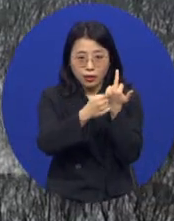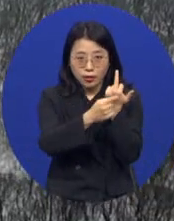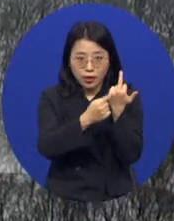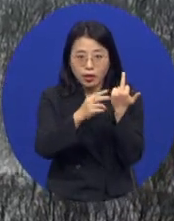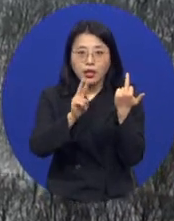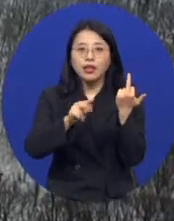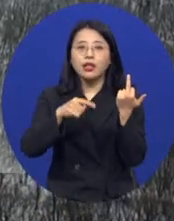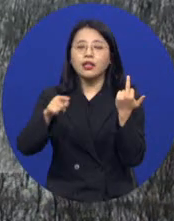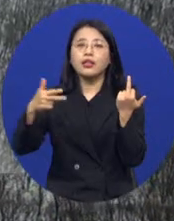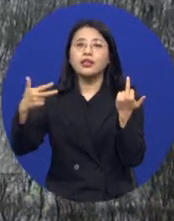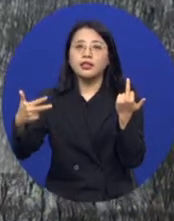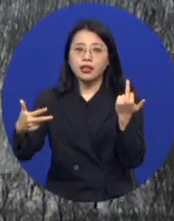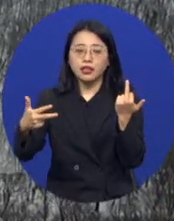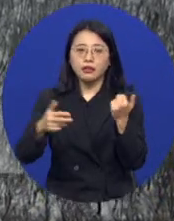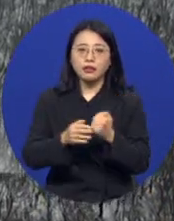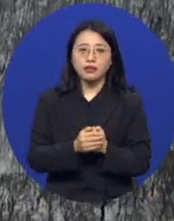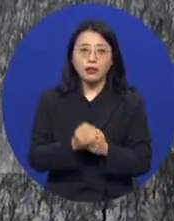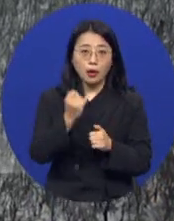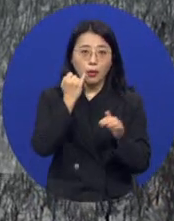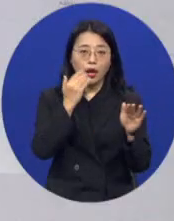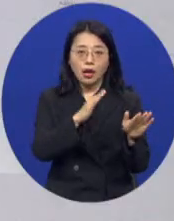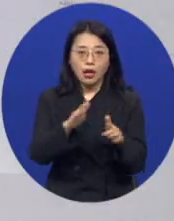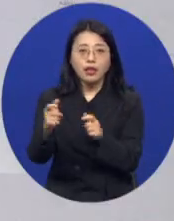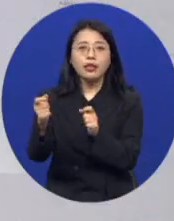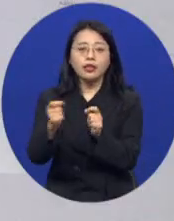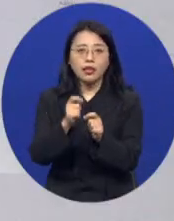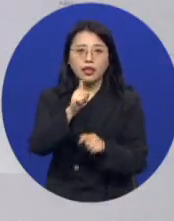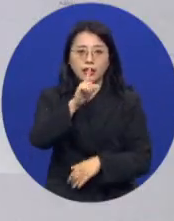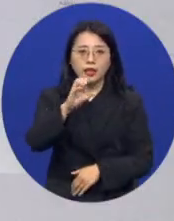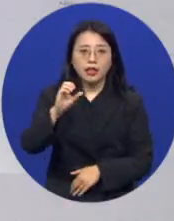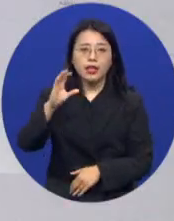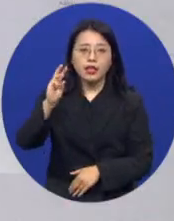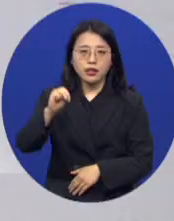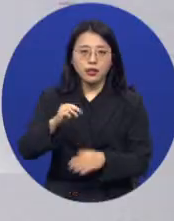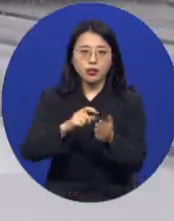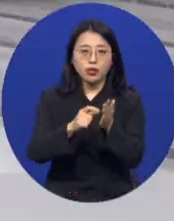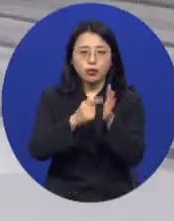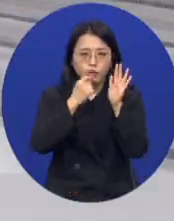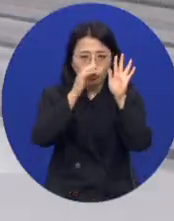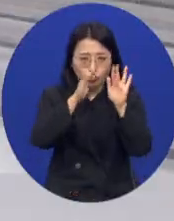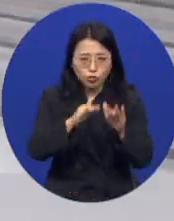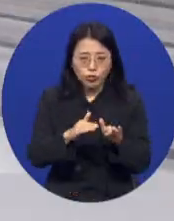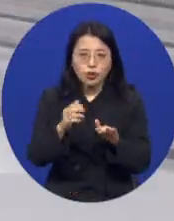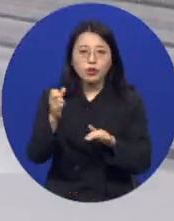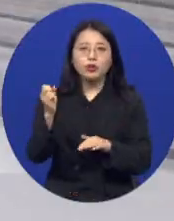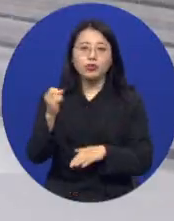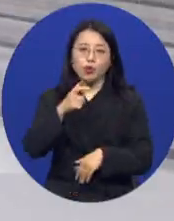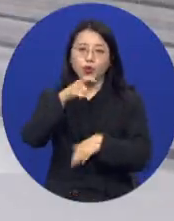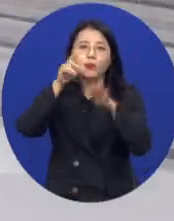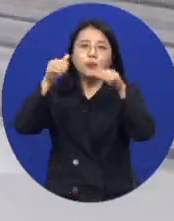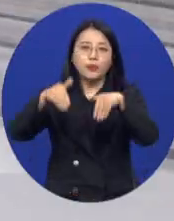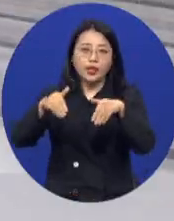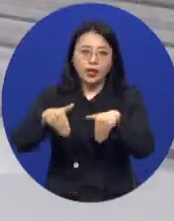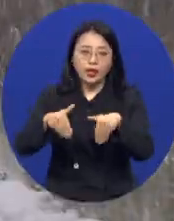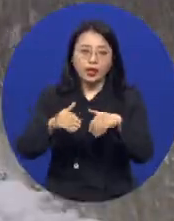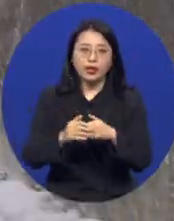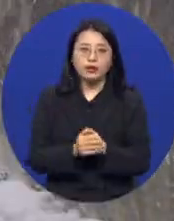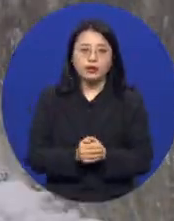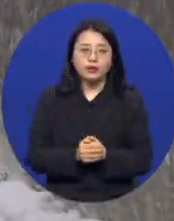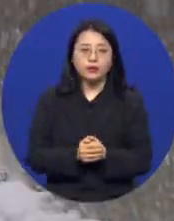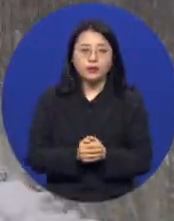지역에는 2에서 7cm, 해안 지역에는 1cm 안팎의 눈이나 5mm 미만의 비가